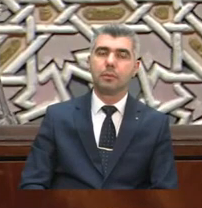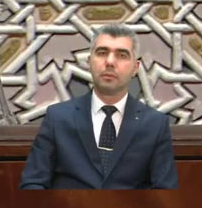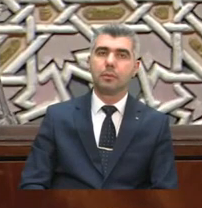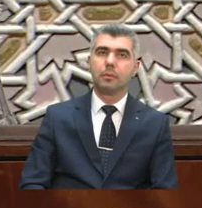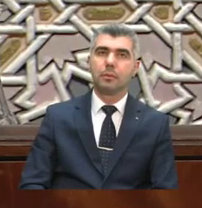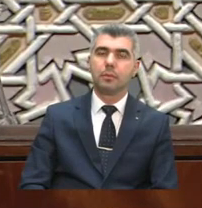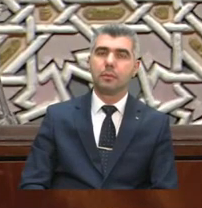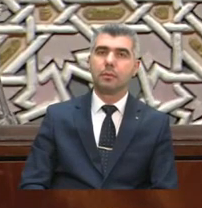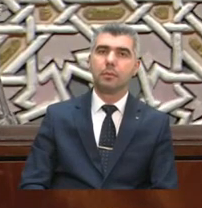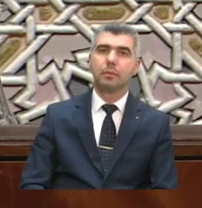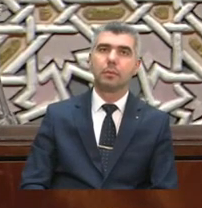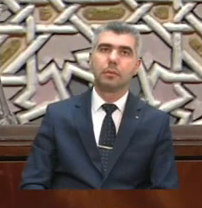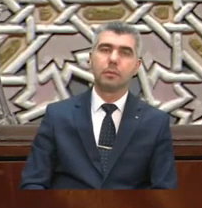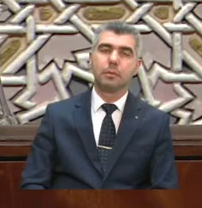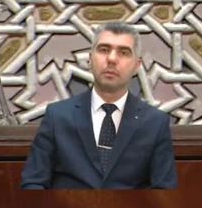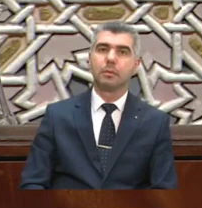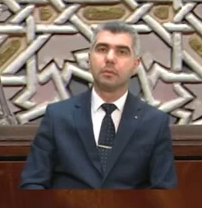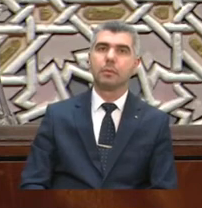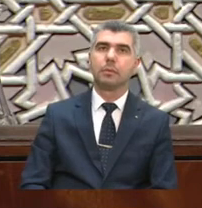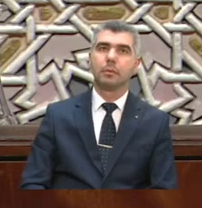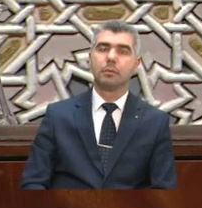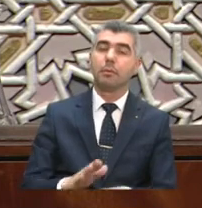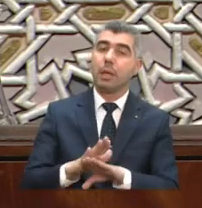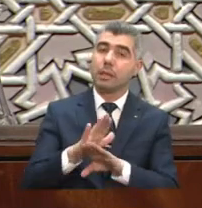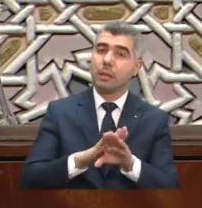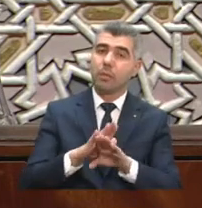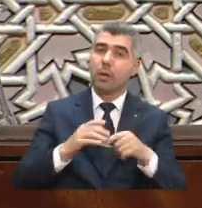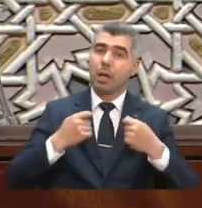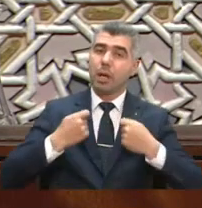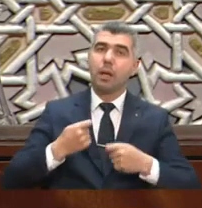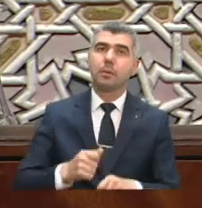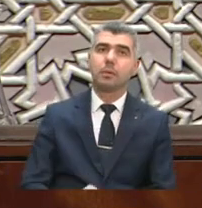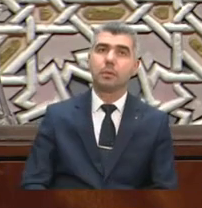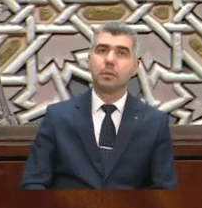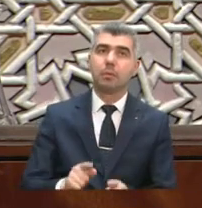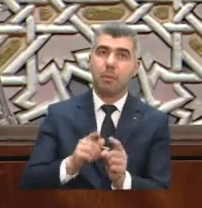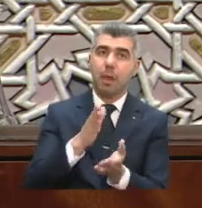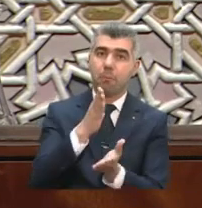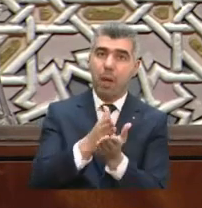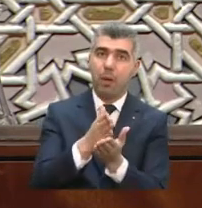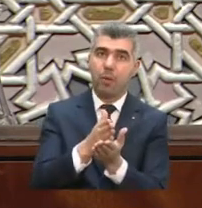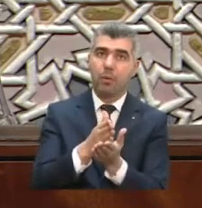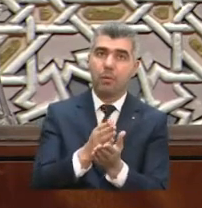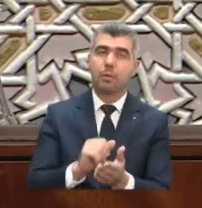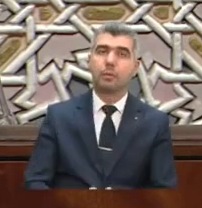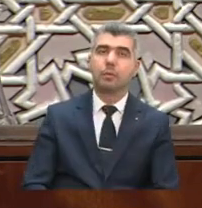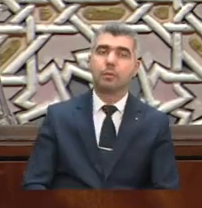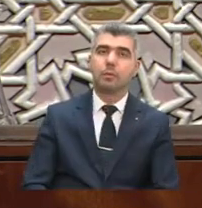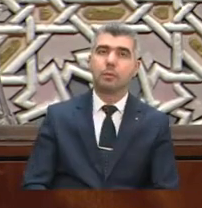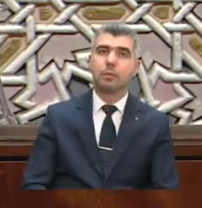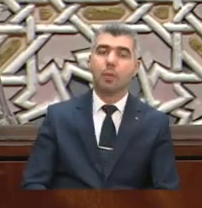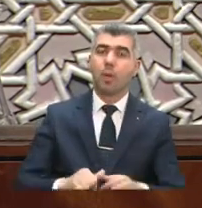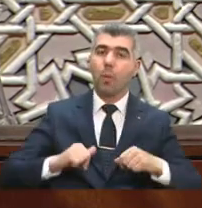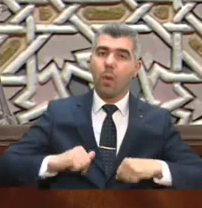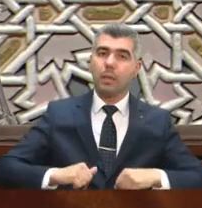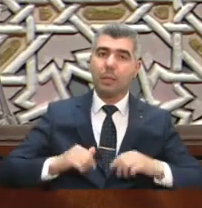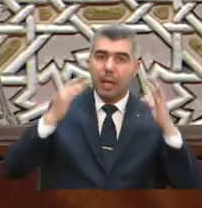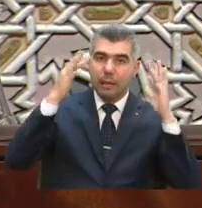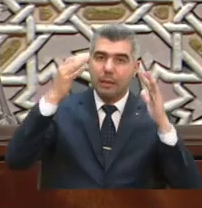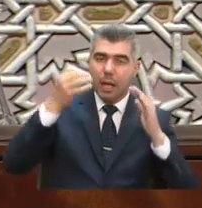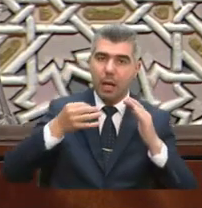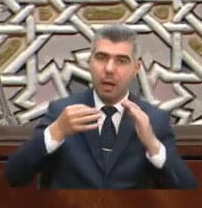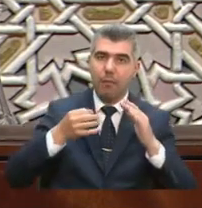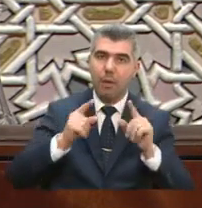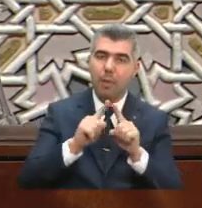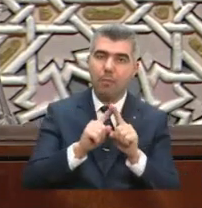هي كتقول نعم. سيد نائب اسمح لي السيد الرئيس، واش هذا الشيء معقول؟ حنا كنهضروا مع السيد وزير الثقافة وكان